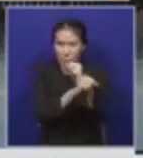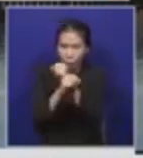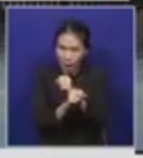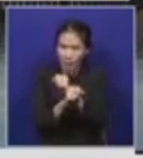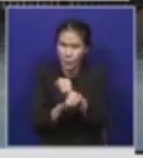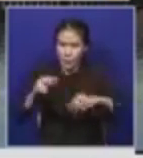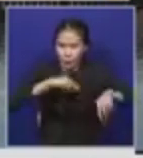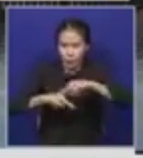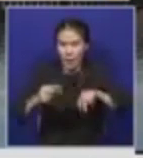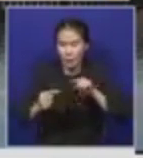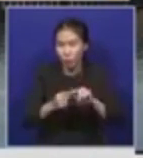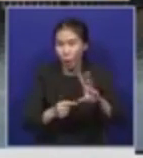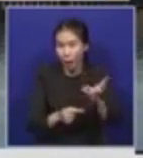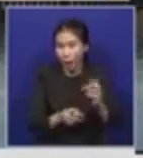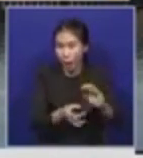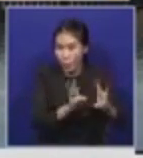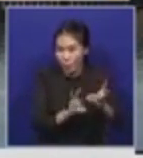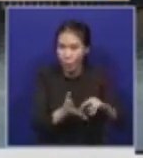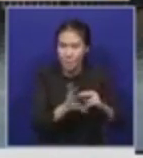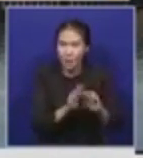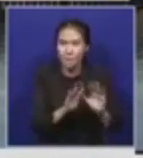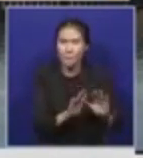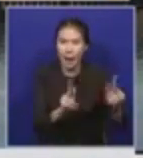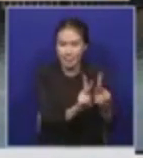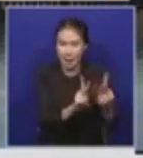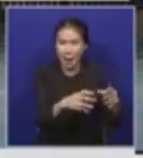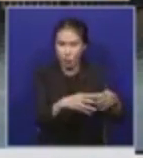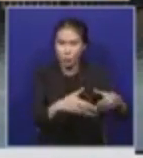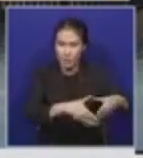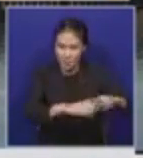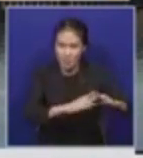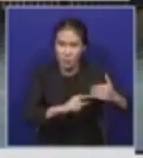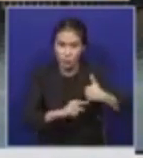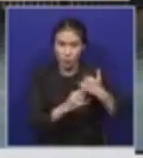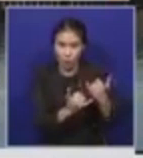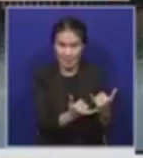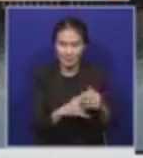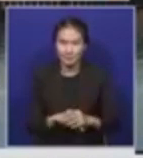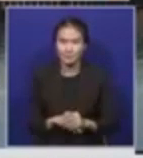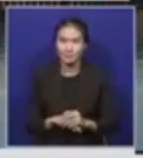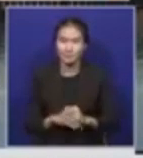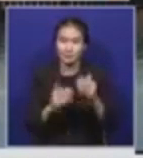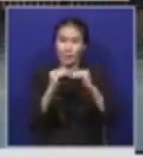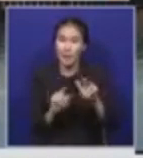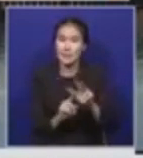จะรักษาเมล็ดพันธุ์นะครับอันนี้ผมฝากโจทย์ไว้กับกรรมธิการนะครับ ประเด็นที่3